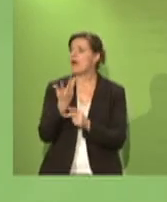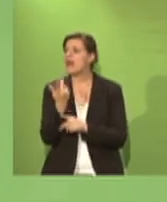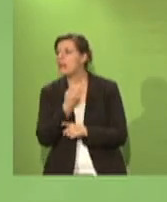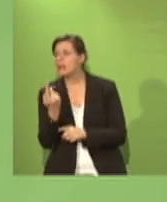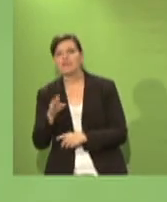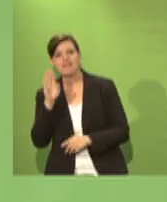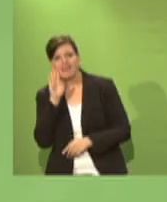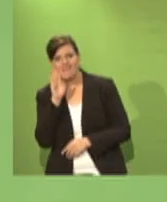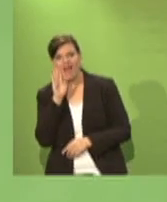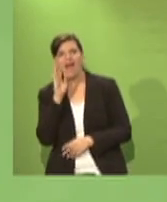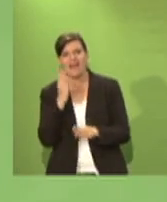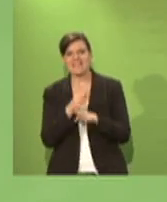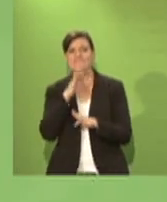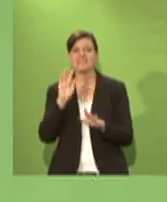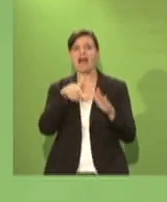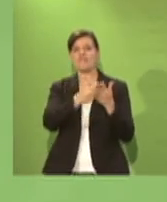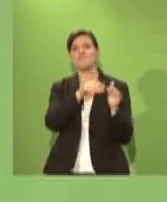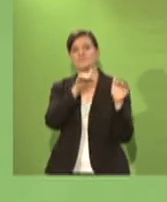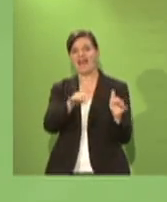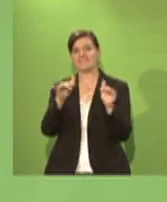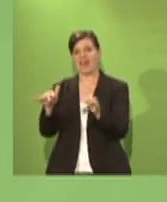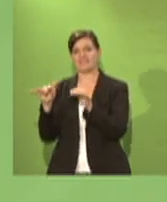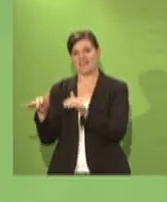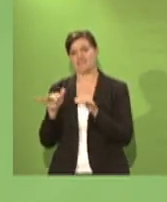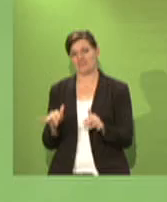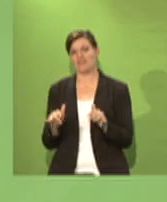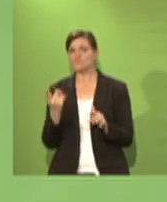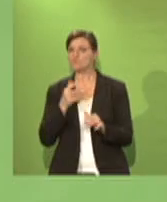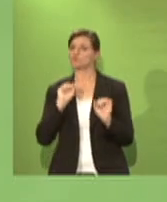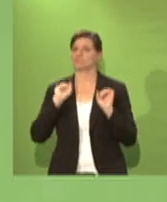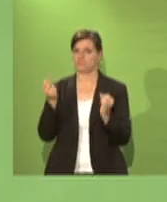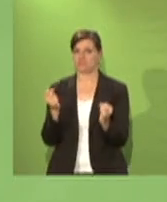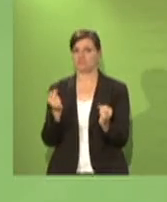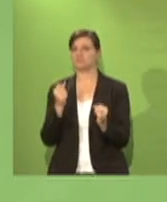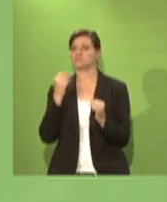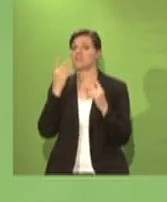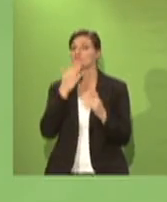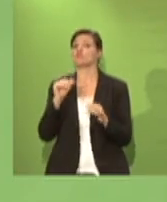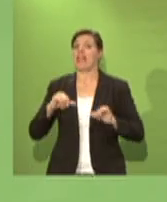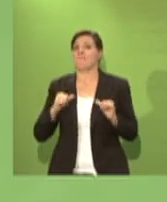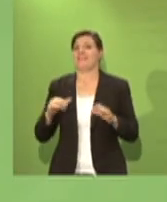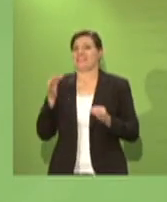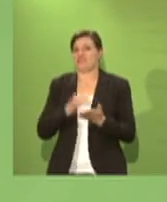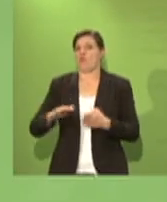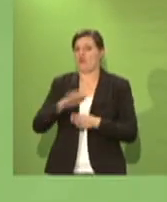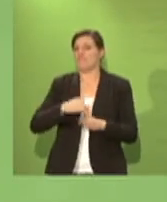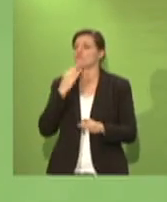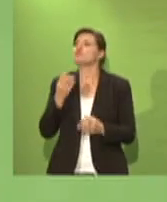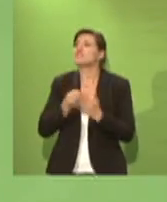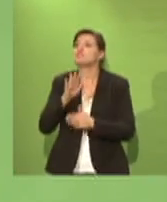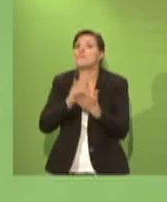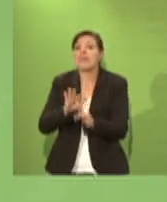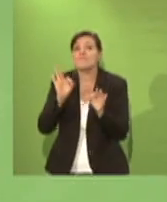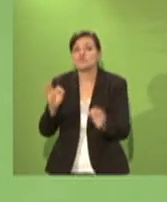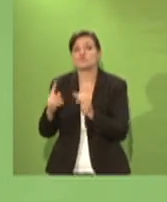viele Aufgaben zu bewältigen, die wir gemeinsam anpacken müssen, wenn wir in Zukunft lebendige Dörfer haben wollen, eine intakte Natur haben wollen und eine